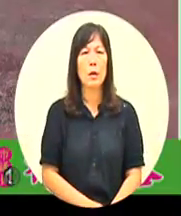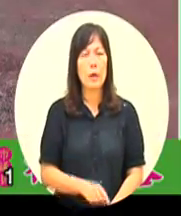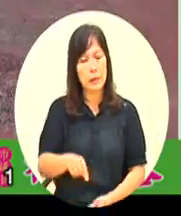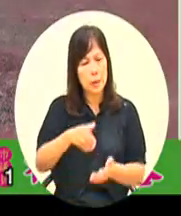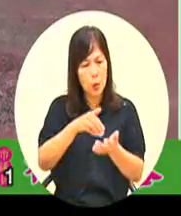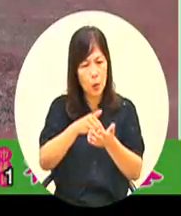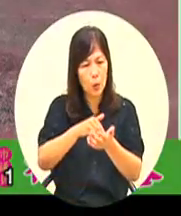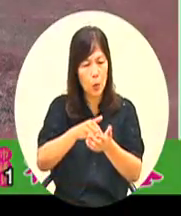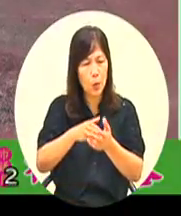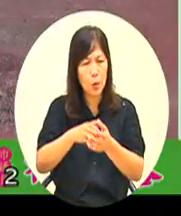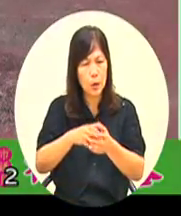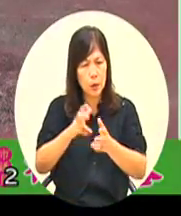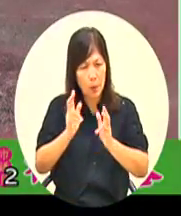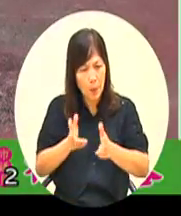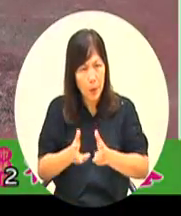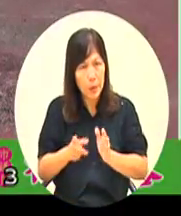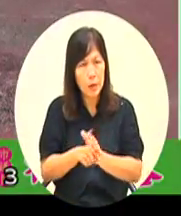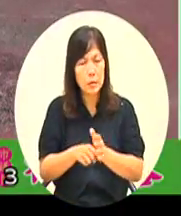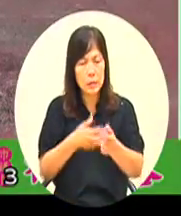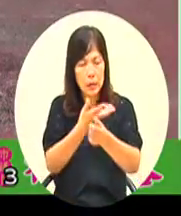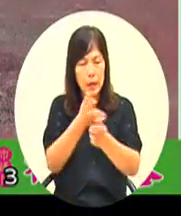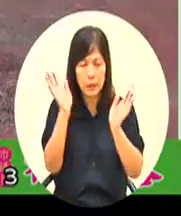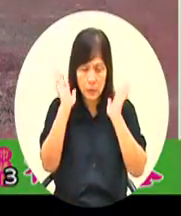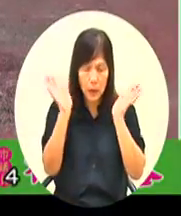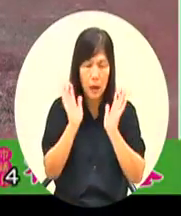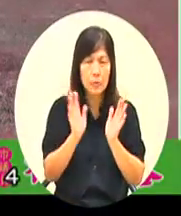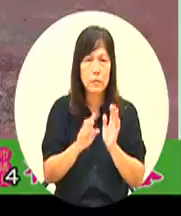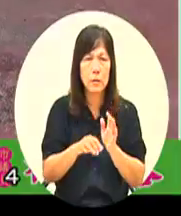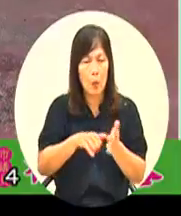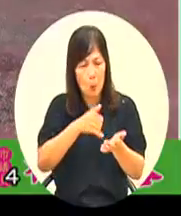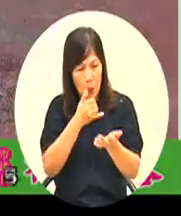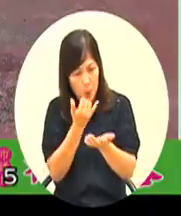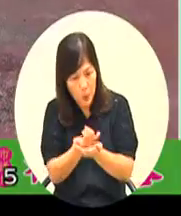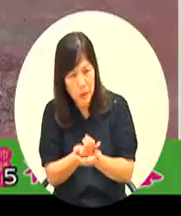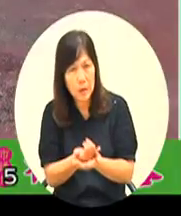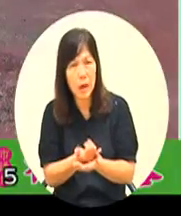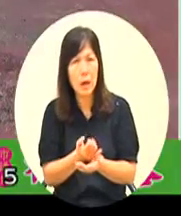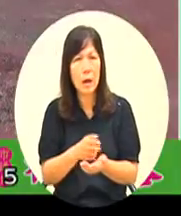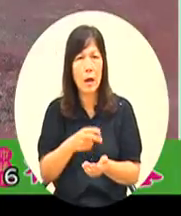道，不把小朋友跌倒